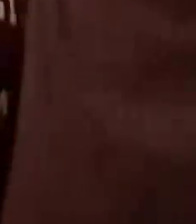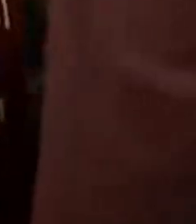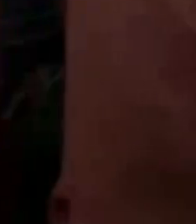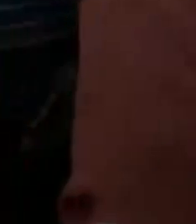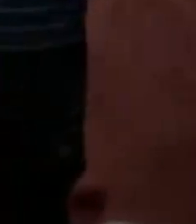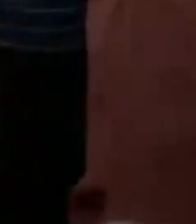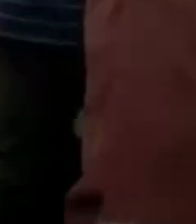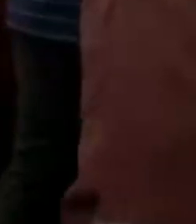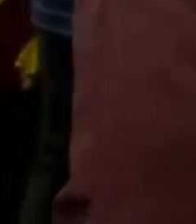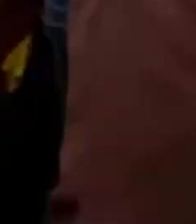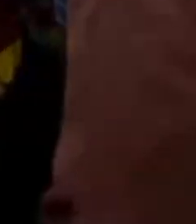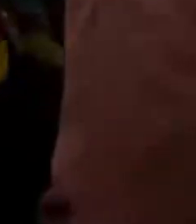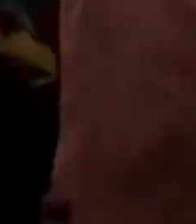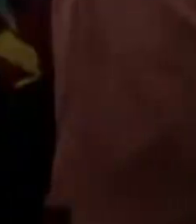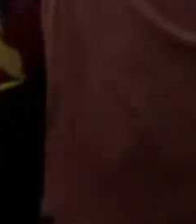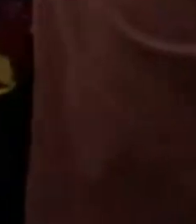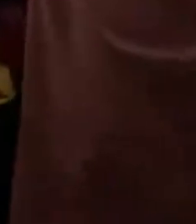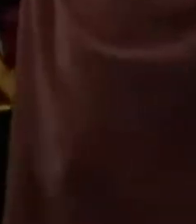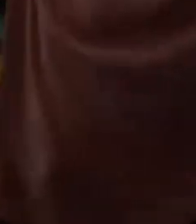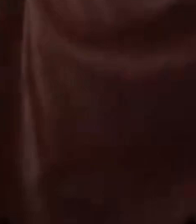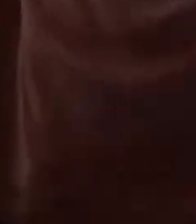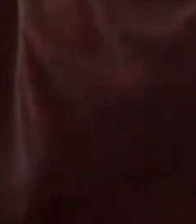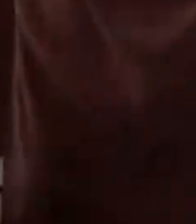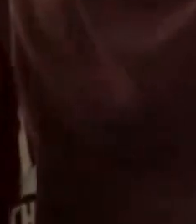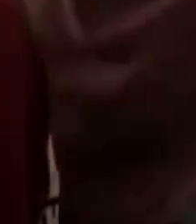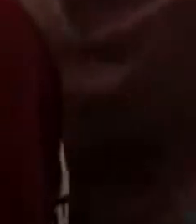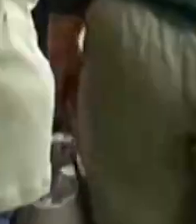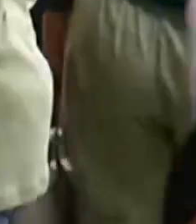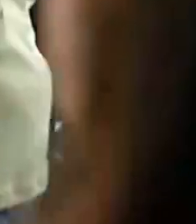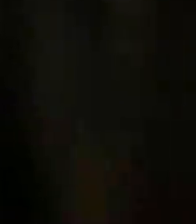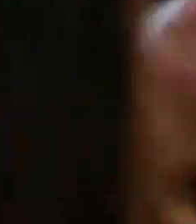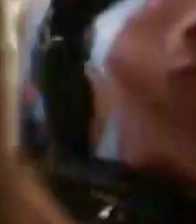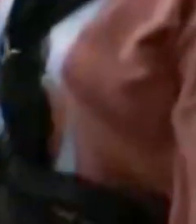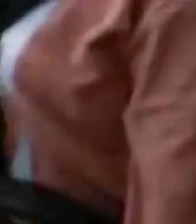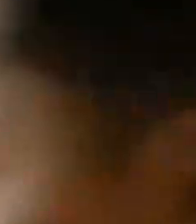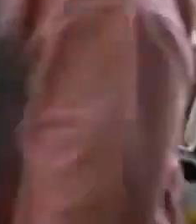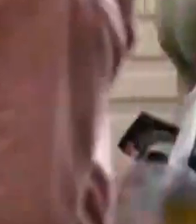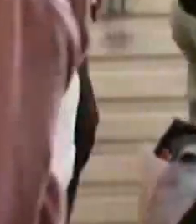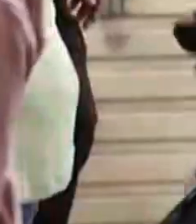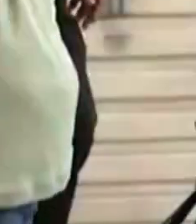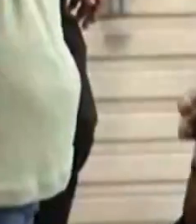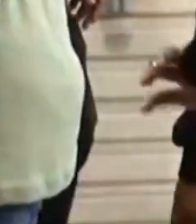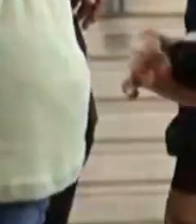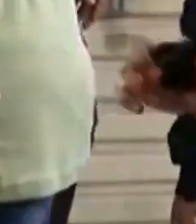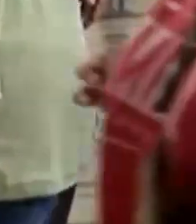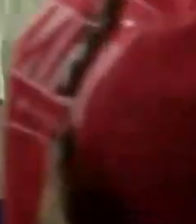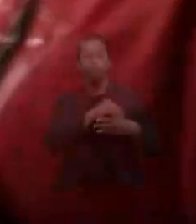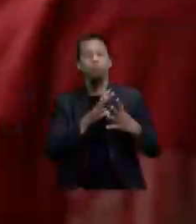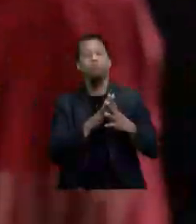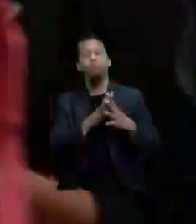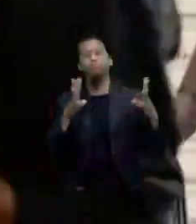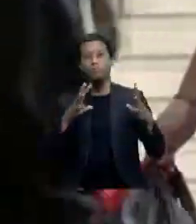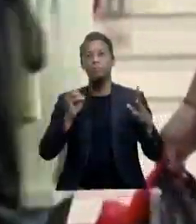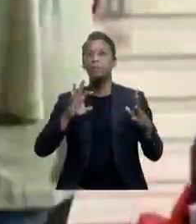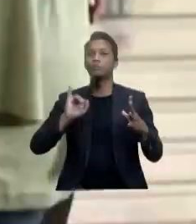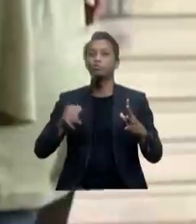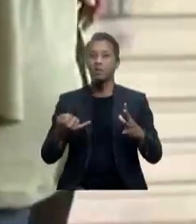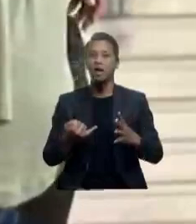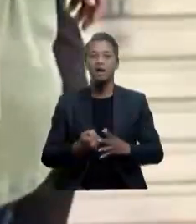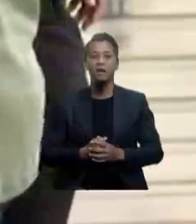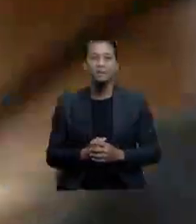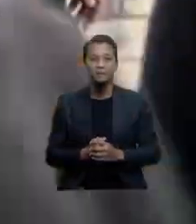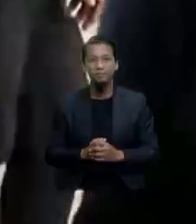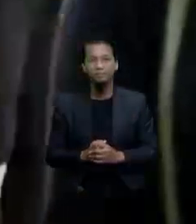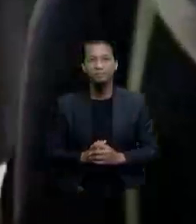dengan harga terjangkau ratusan potong baju lebaran terjual setiap hari omset pedagang mencapai puluhan juta rupiah